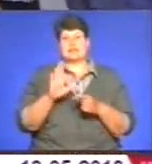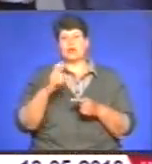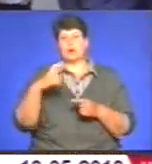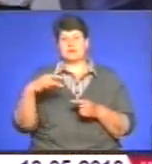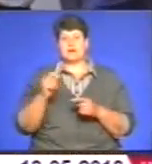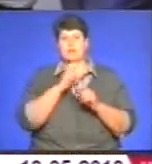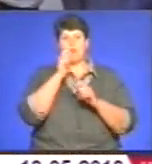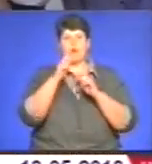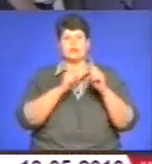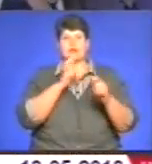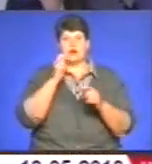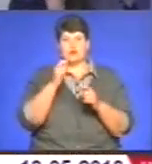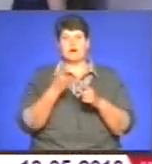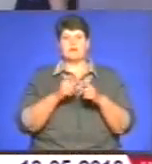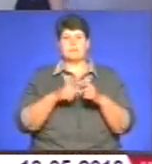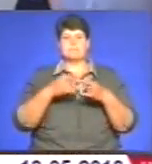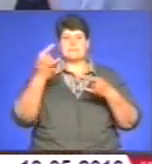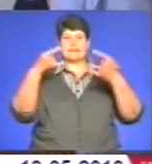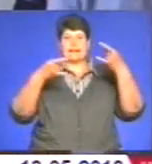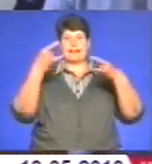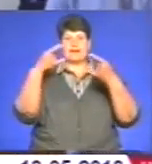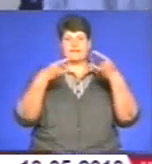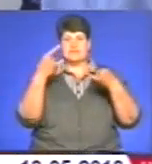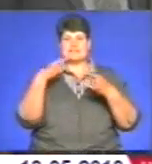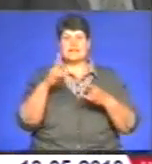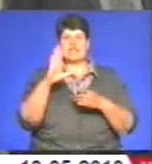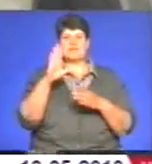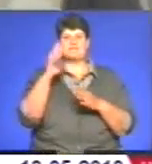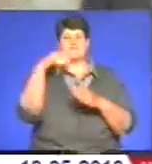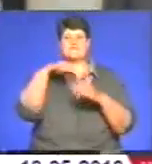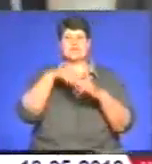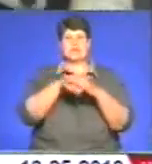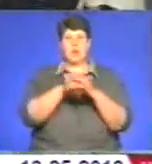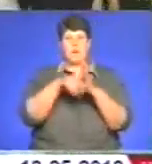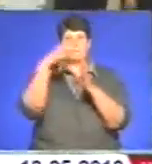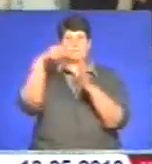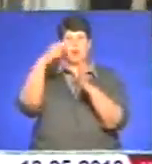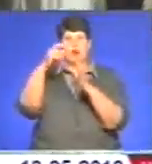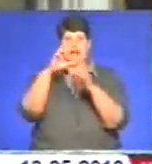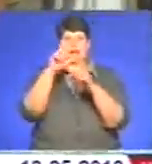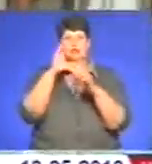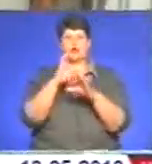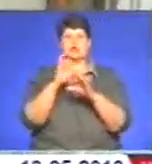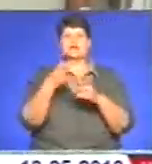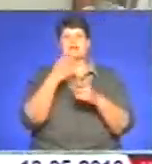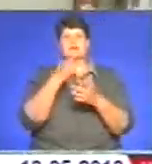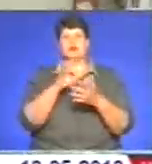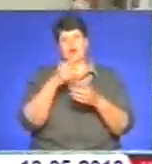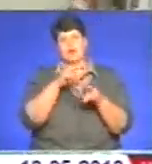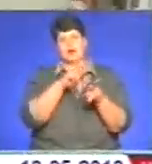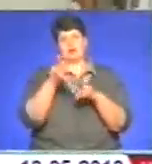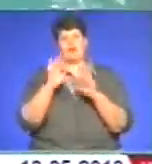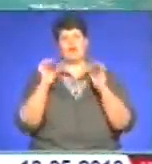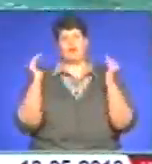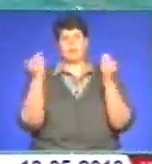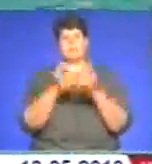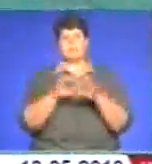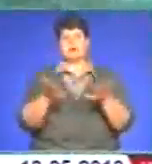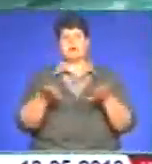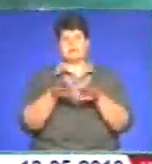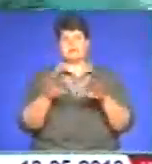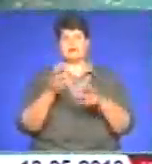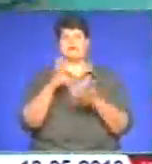подарував навчальним закладам плазмовий телевізор і відеопроектор. Оглянув плавальний басейн, у якому займаються вихованці палацу для дітей та